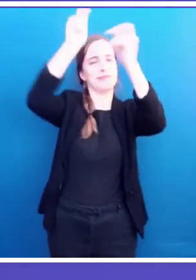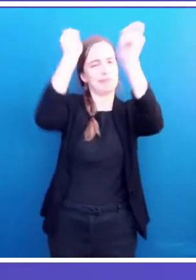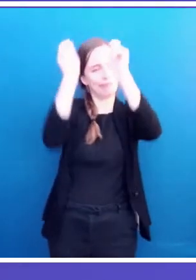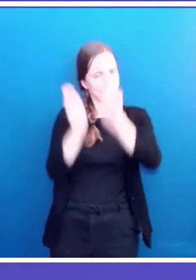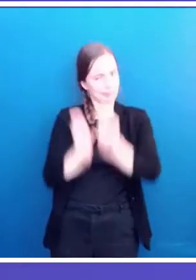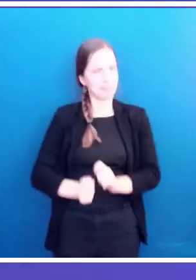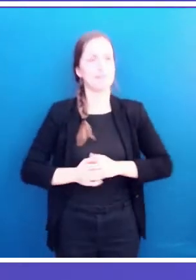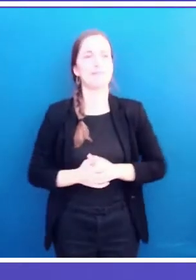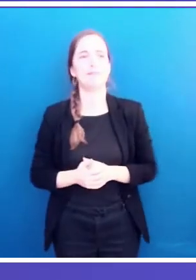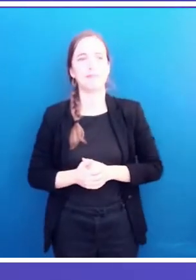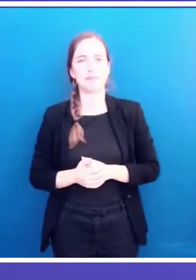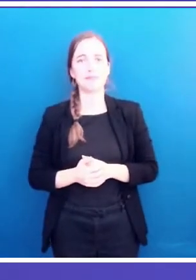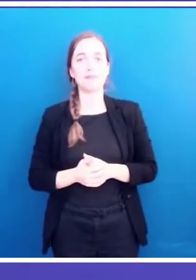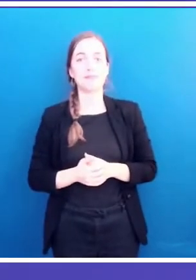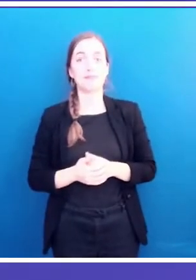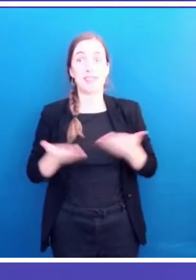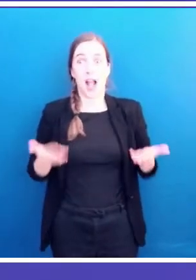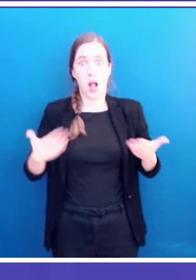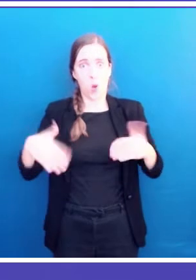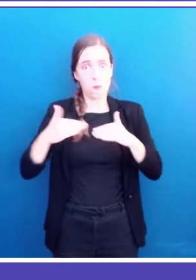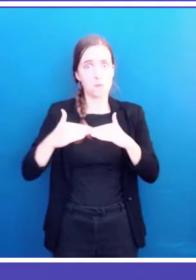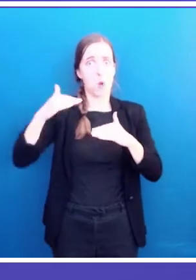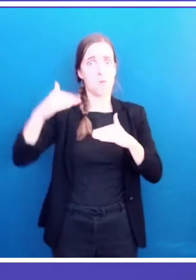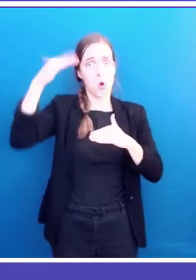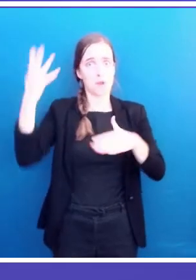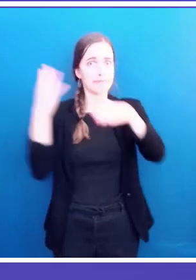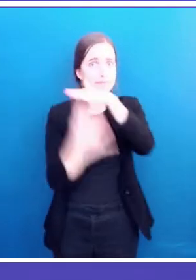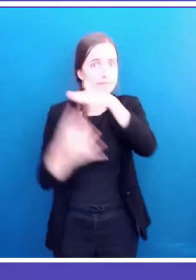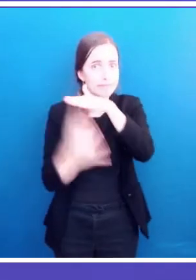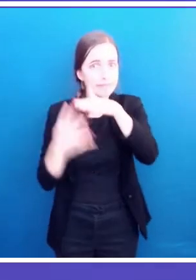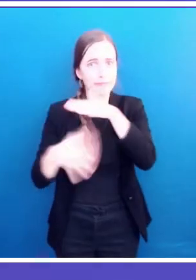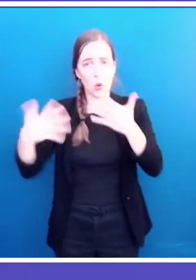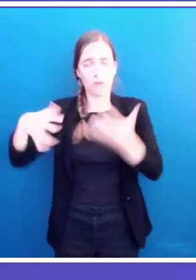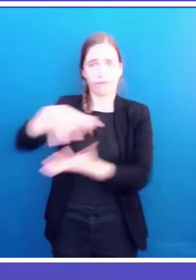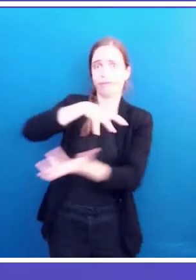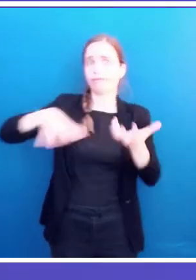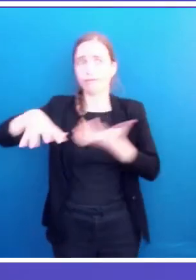سياسة الهجرة التي تؤدي إلى تفاقم هذه الأزمة، ولكن عندما